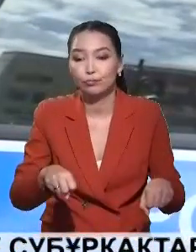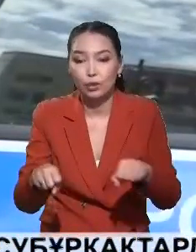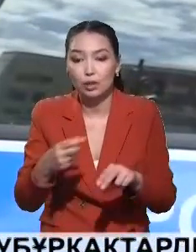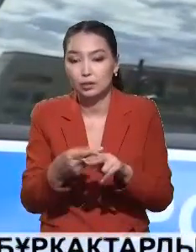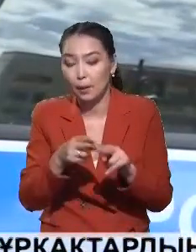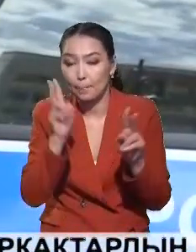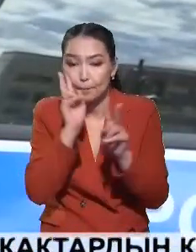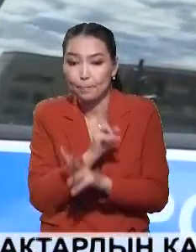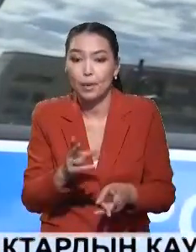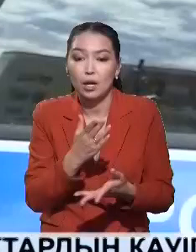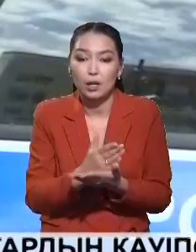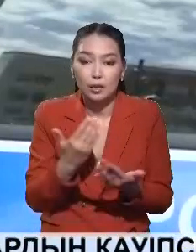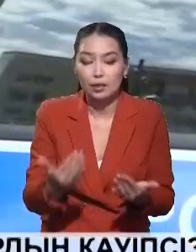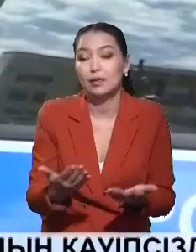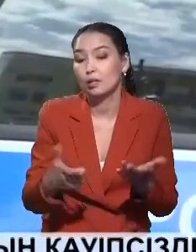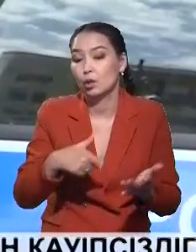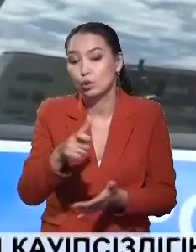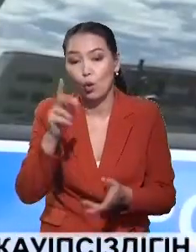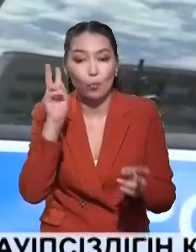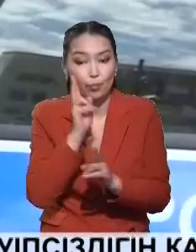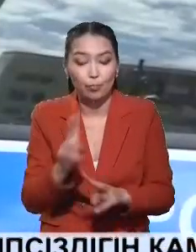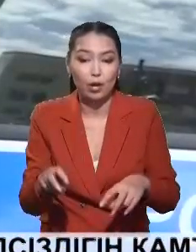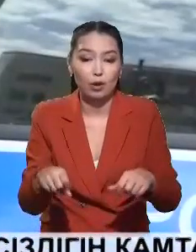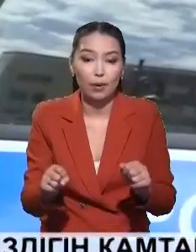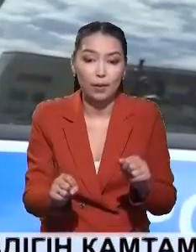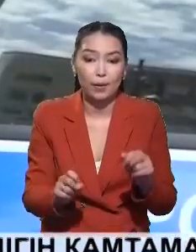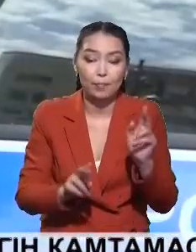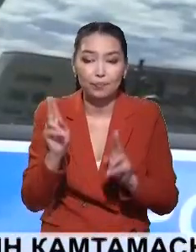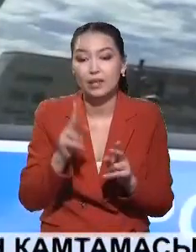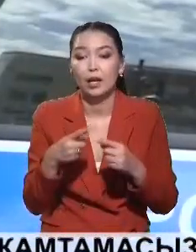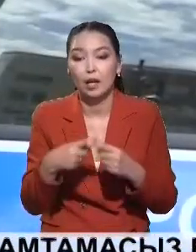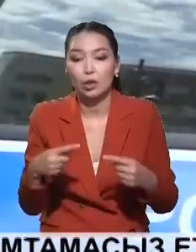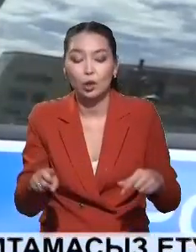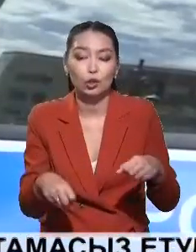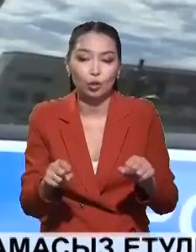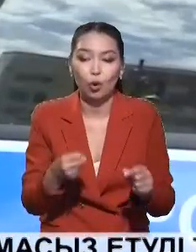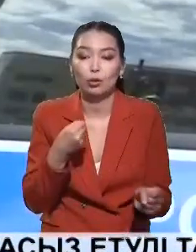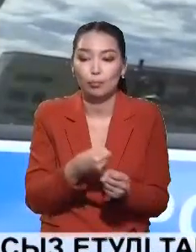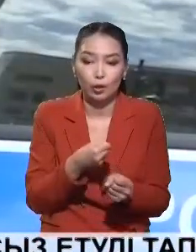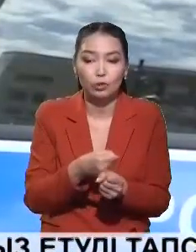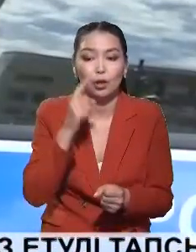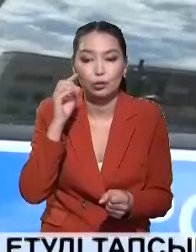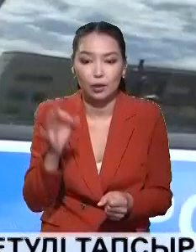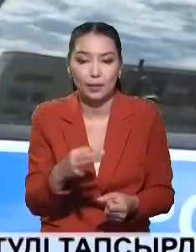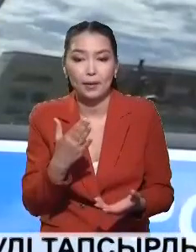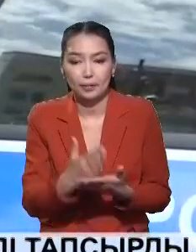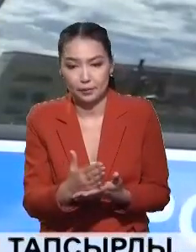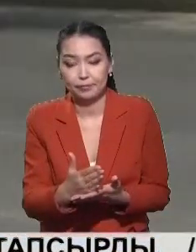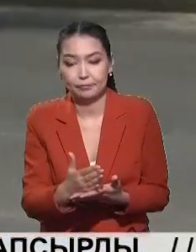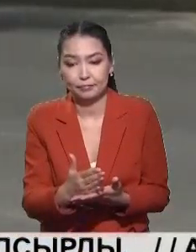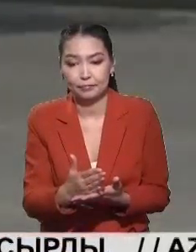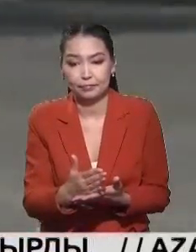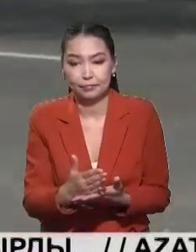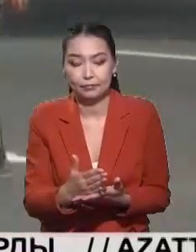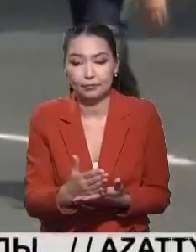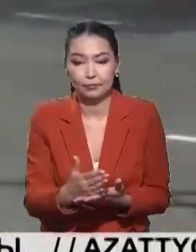Сол себепті жол қозғалыс ережесін білмегесін, олар әртүрлі жол көлік оқиғаларына орнына тап болып жатыр.